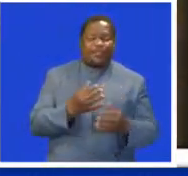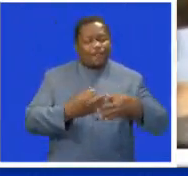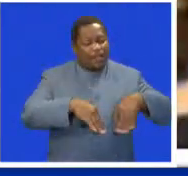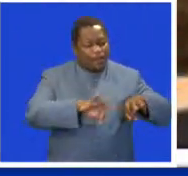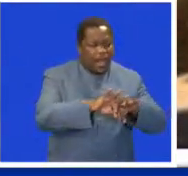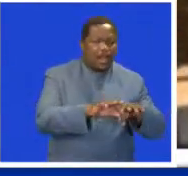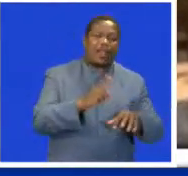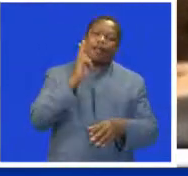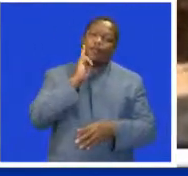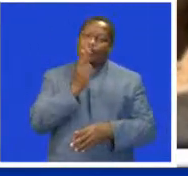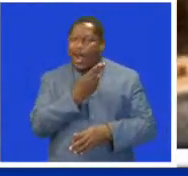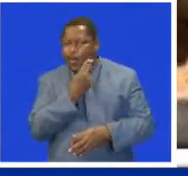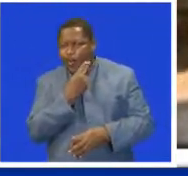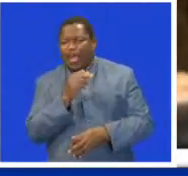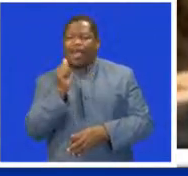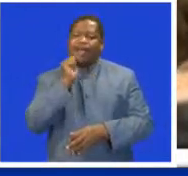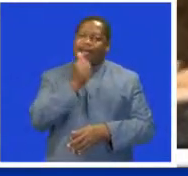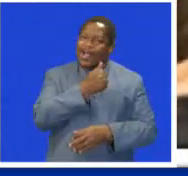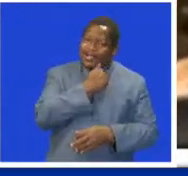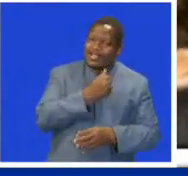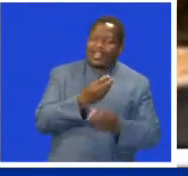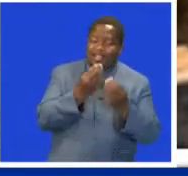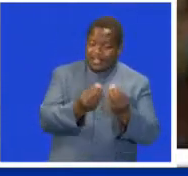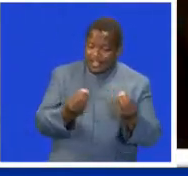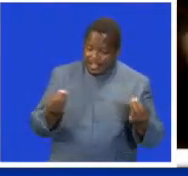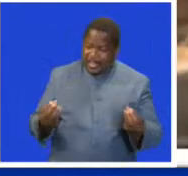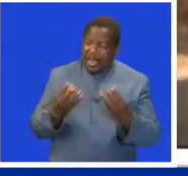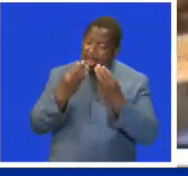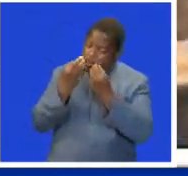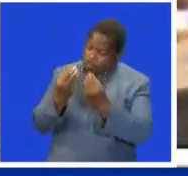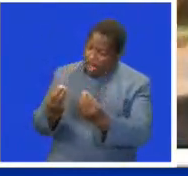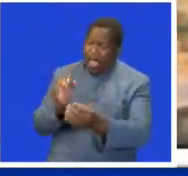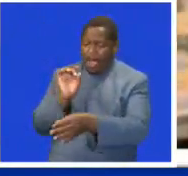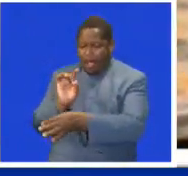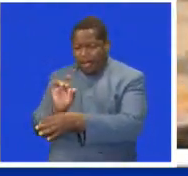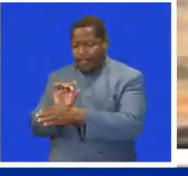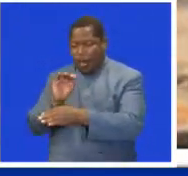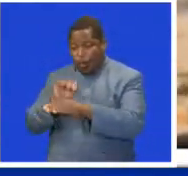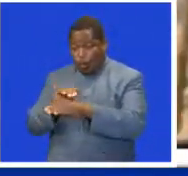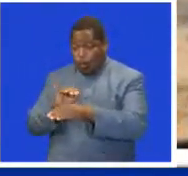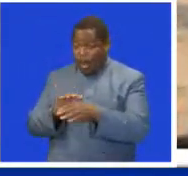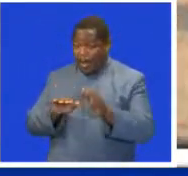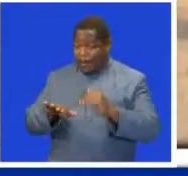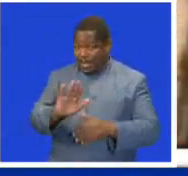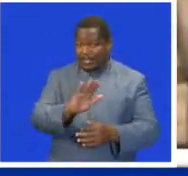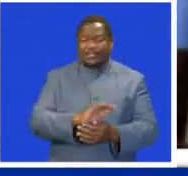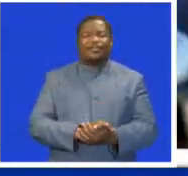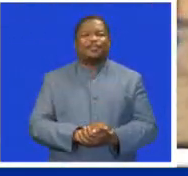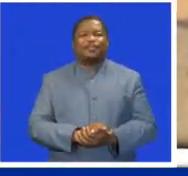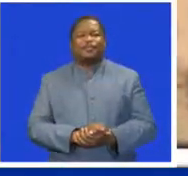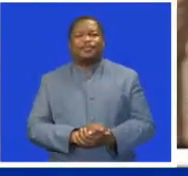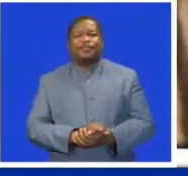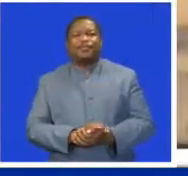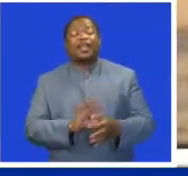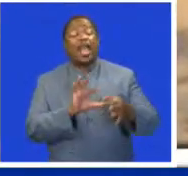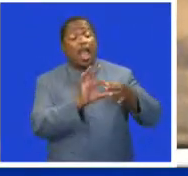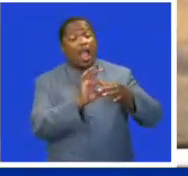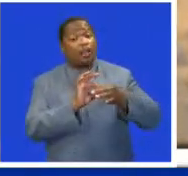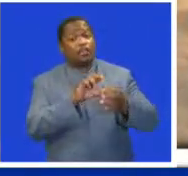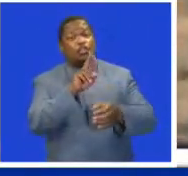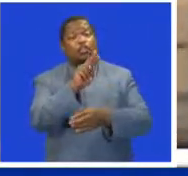wenhlangano yakamhlaba yetemfundo science netemasiko iUNESCO uvete ukuthi emanfombatana langemashumi